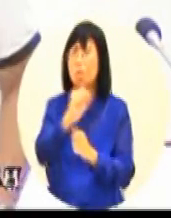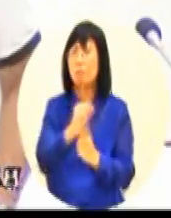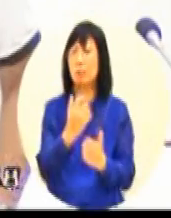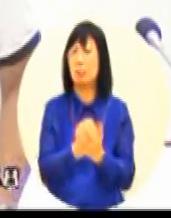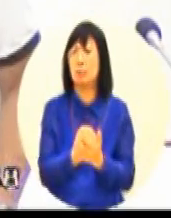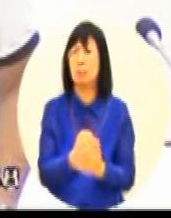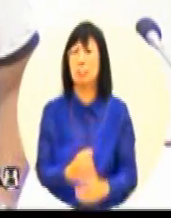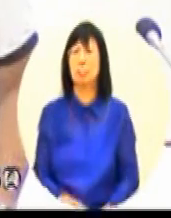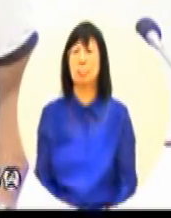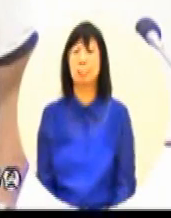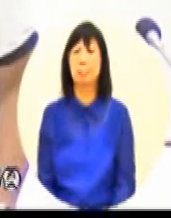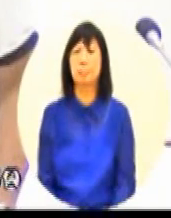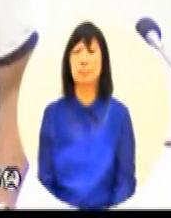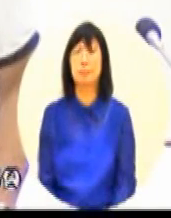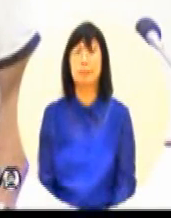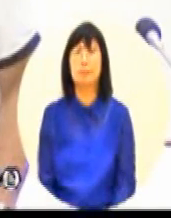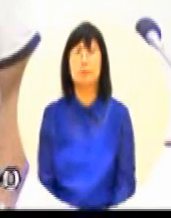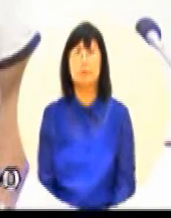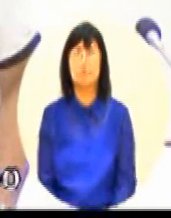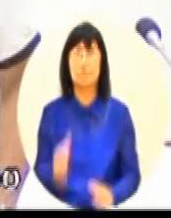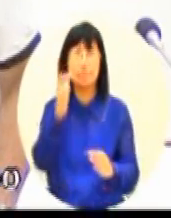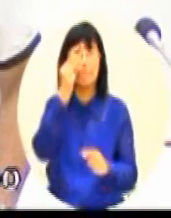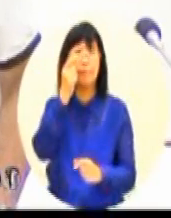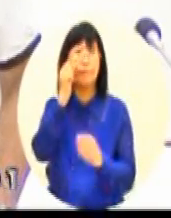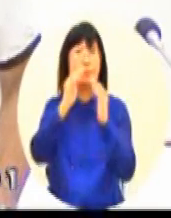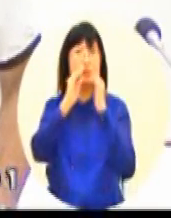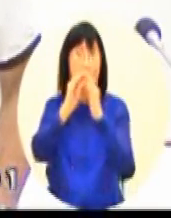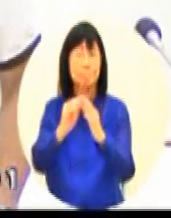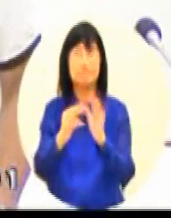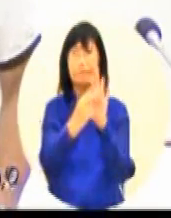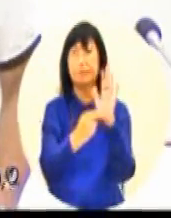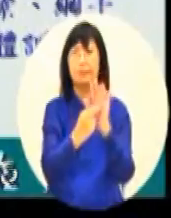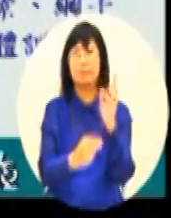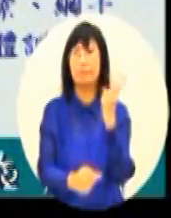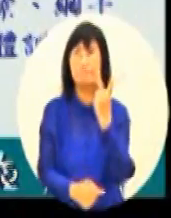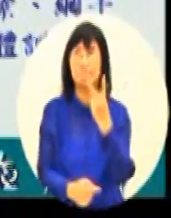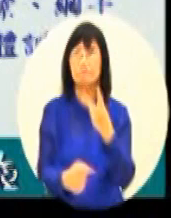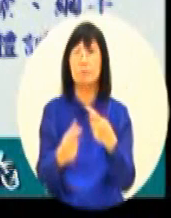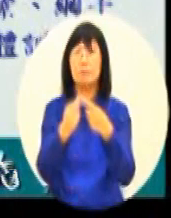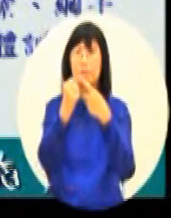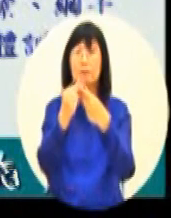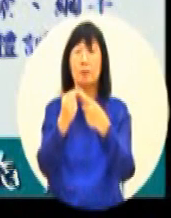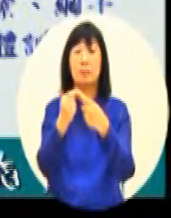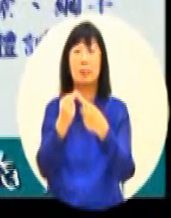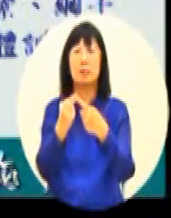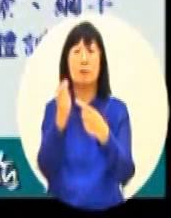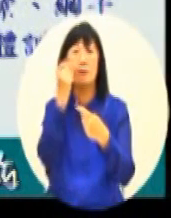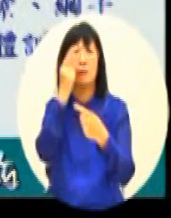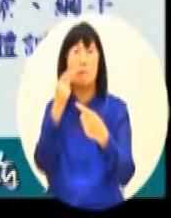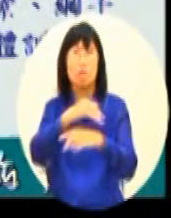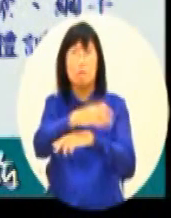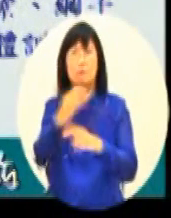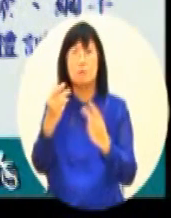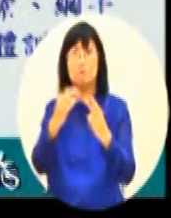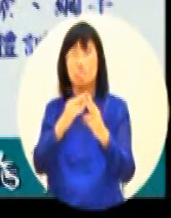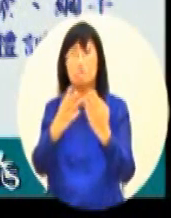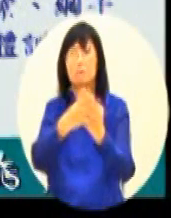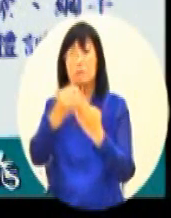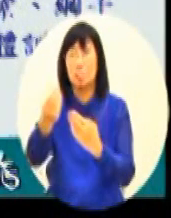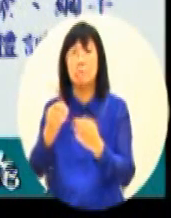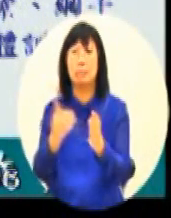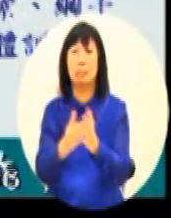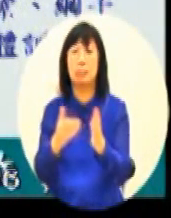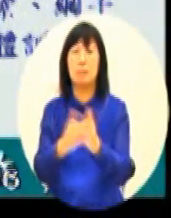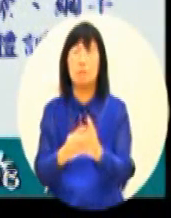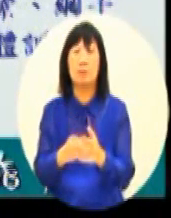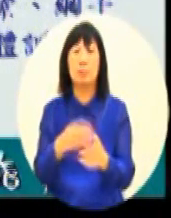我、哦、来，台南市哦，我举两个例子，台南市的合并后，由动保处动物保护管自